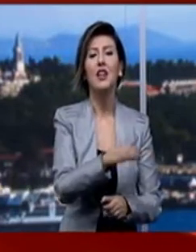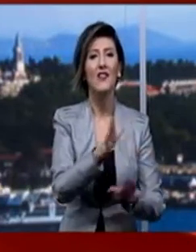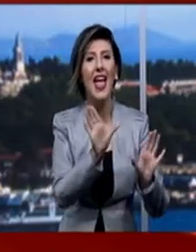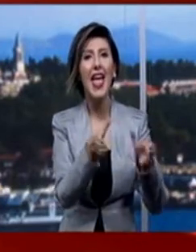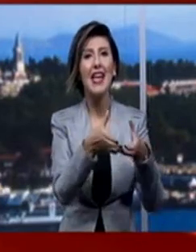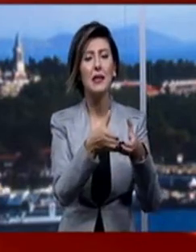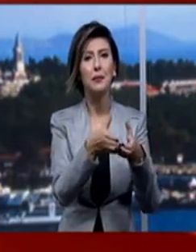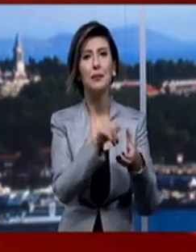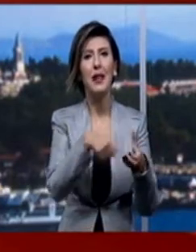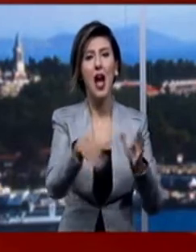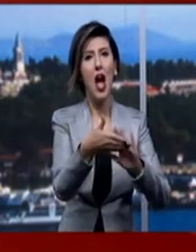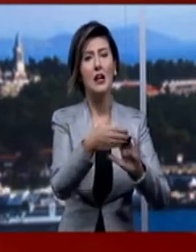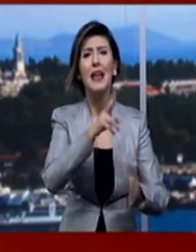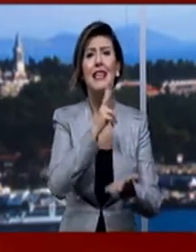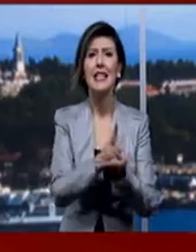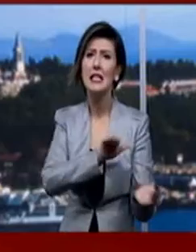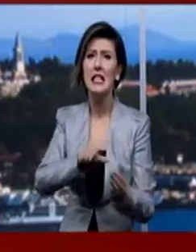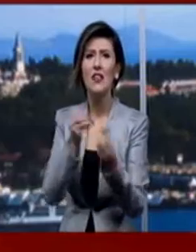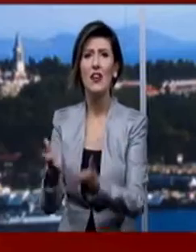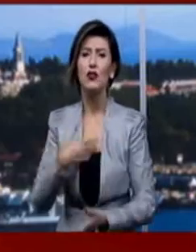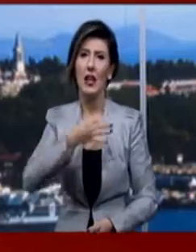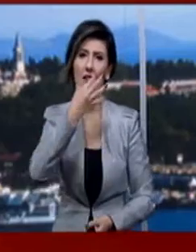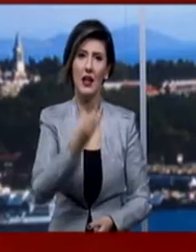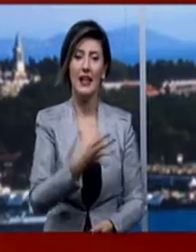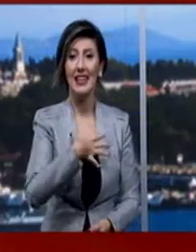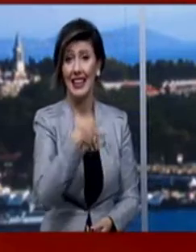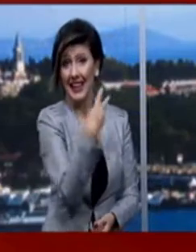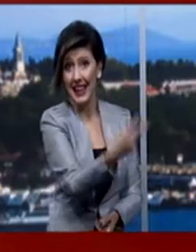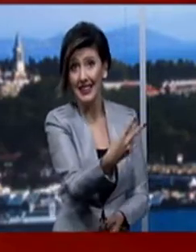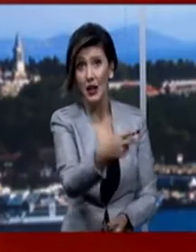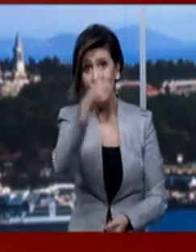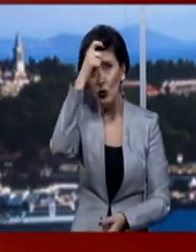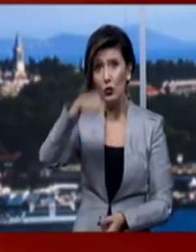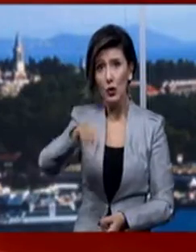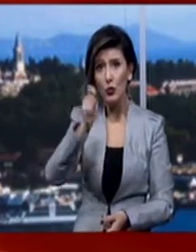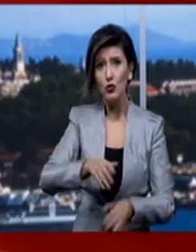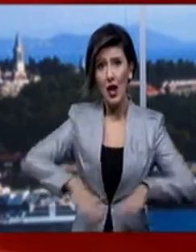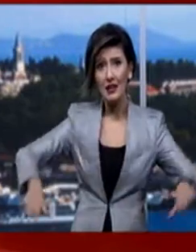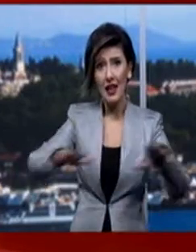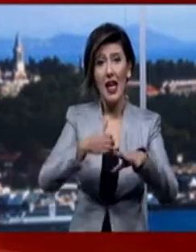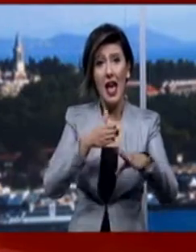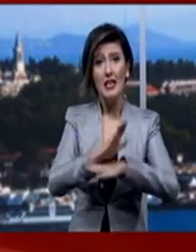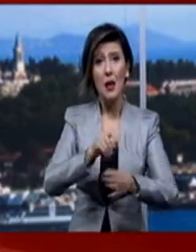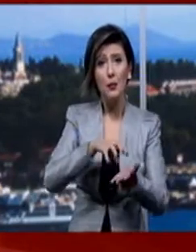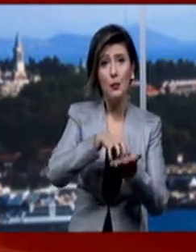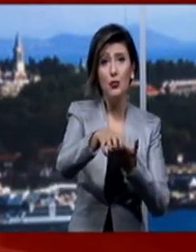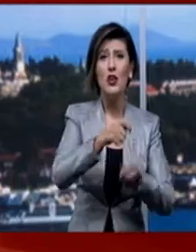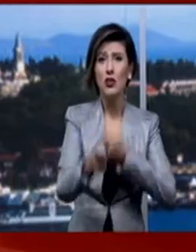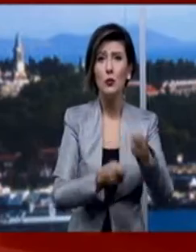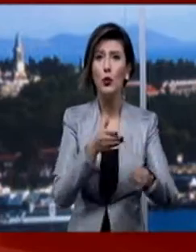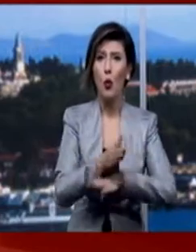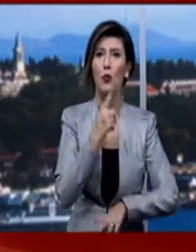ekibi arkadaşları kesin destek vereceklerini ifade ettiler. Kendisi de Türkiye bu şartlardayken esas bütçeyle çalışılması